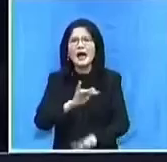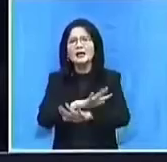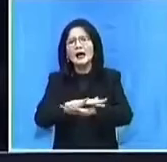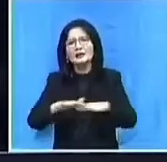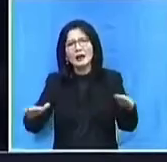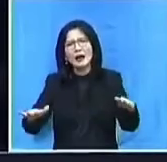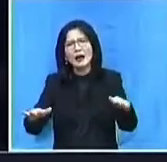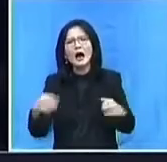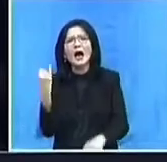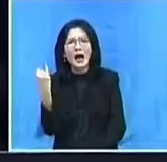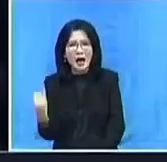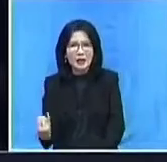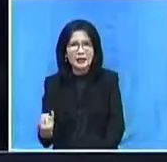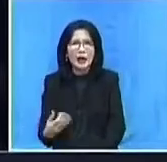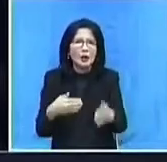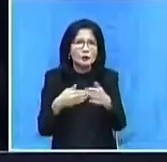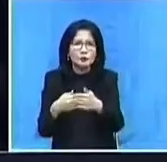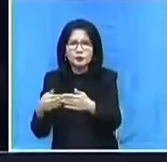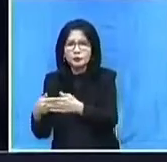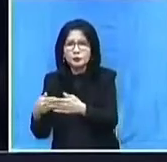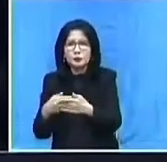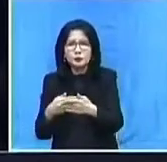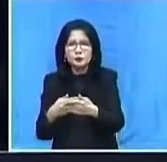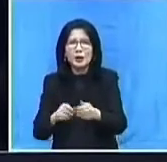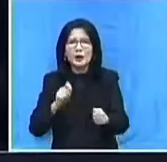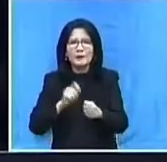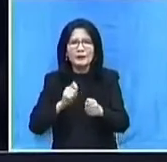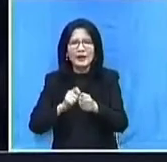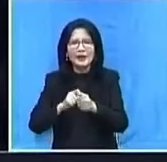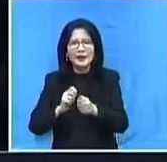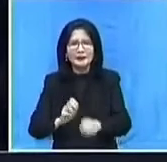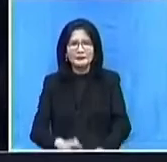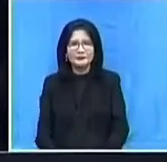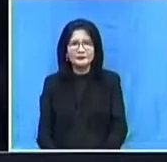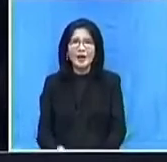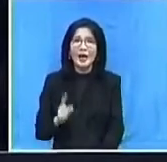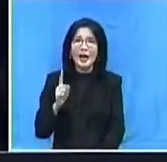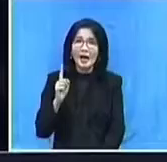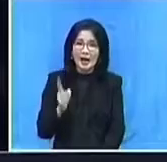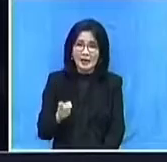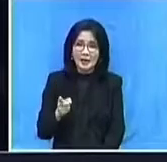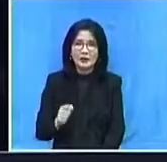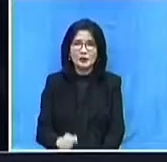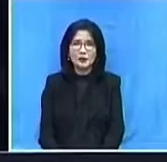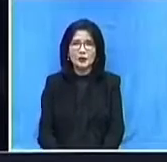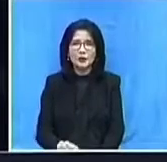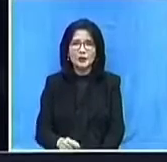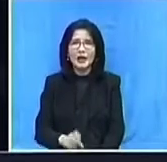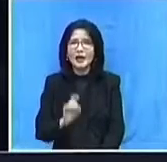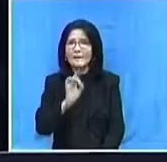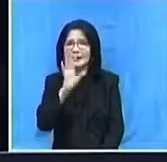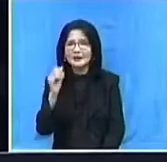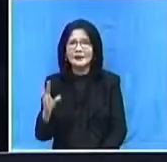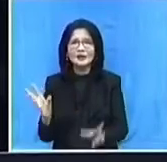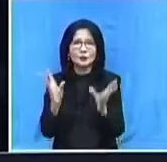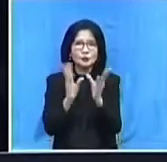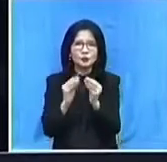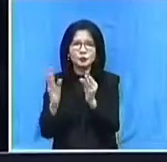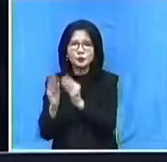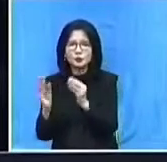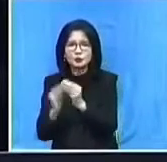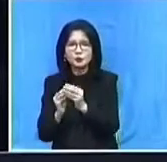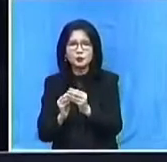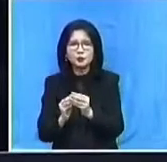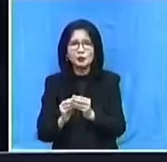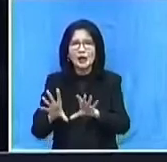yang akhirnya menghambat upaya pemulihan dunia oleh karena itu dalam berbagai pertemuan forum kerjasama